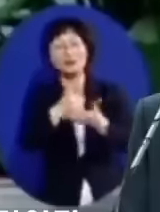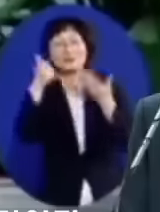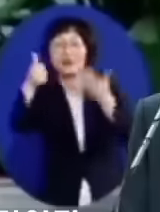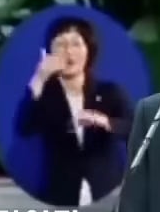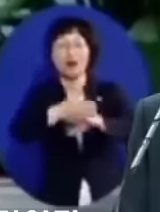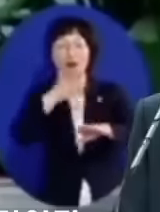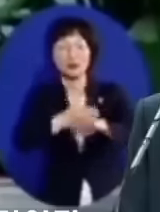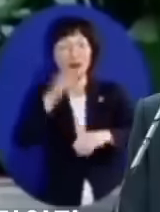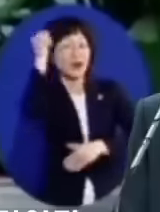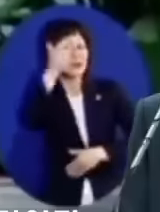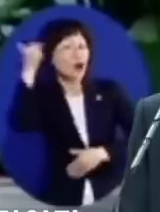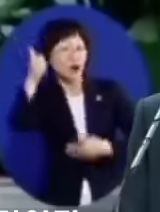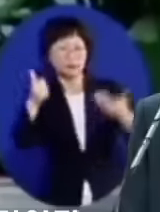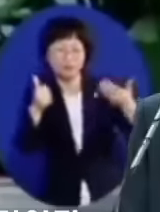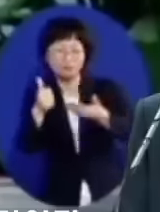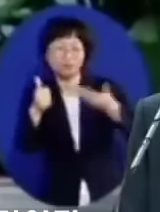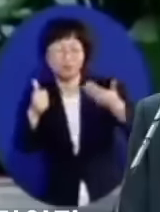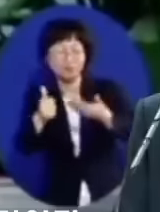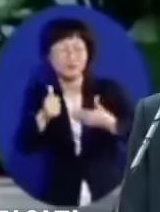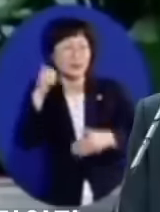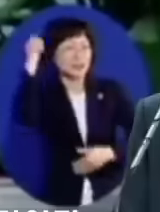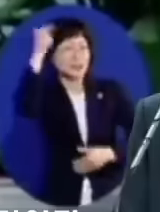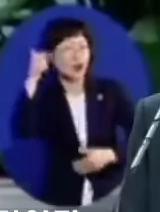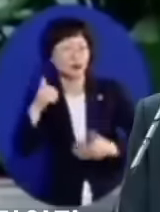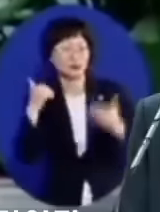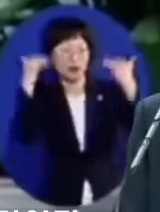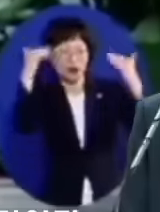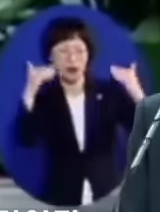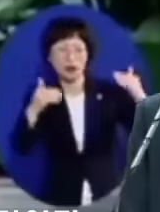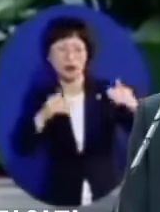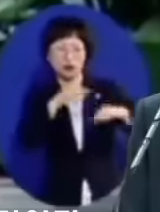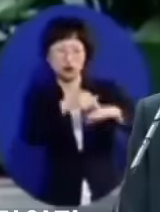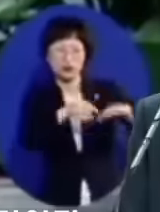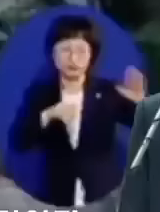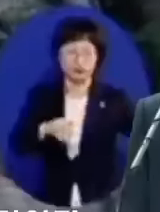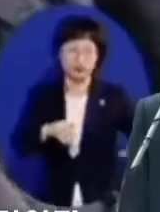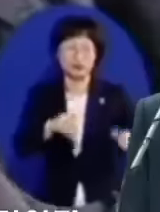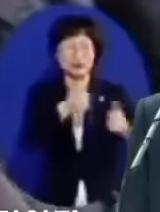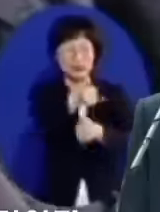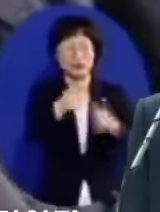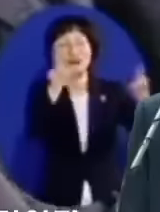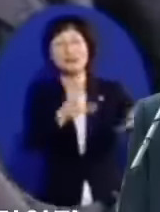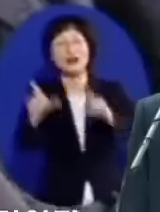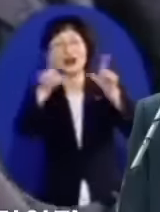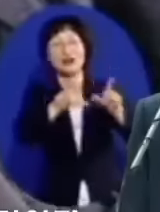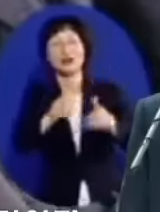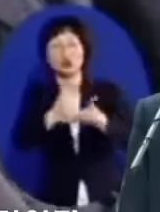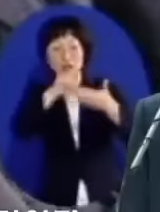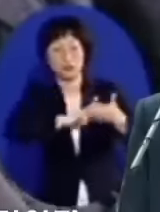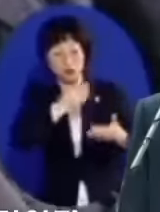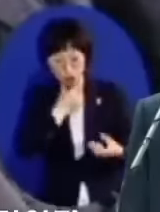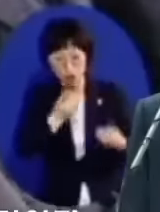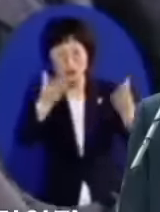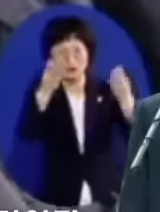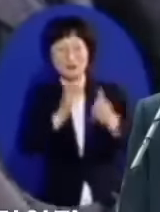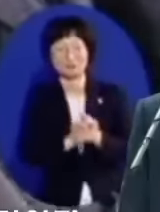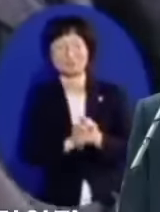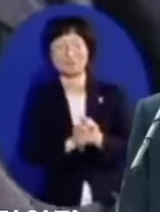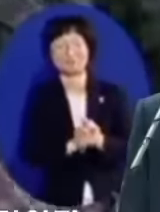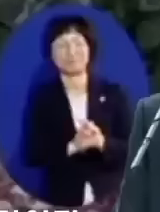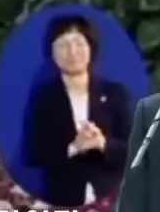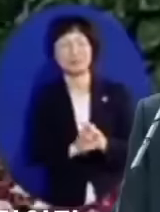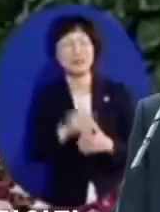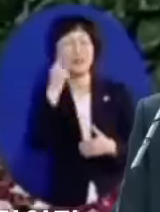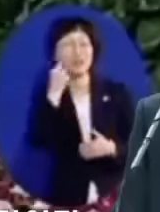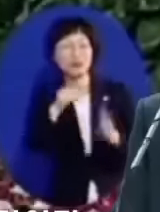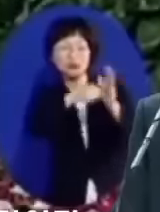영을 자꾸 먹여서 영이 자라서 육체를 눌러버리고 이기는 신앙생활을 하게 되기를 주님 이름으로 축원합니다. 일본의